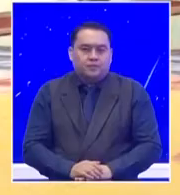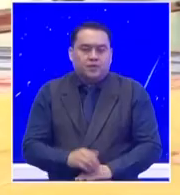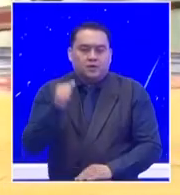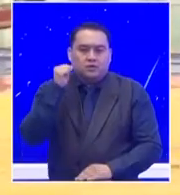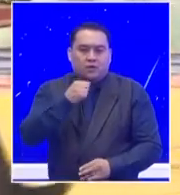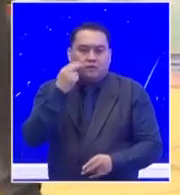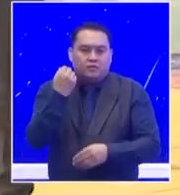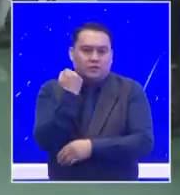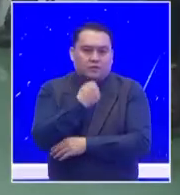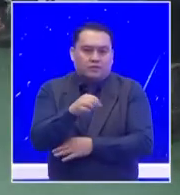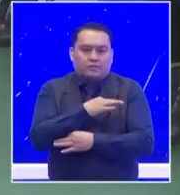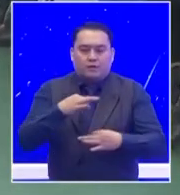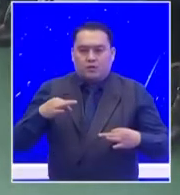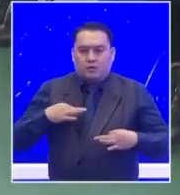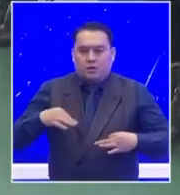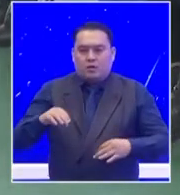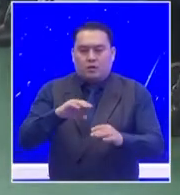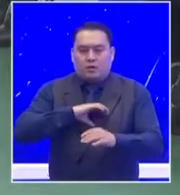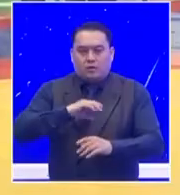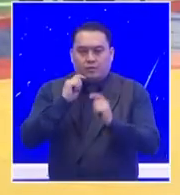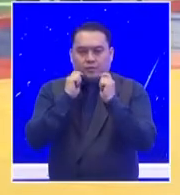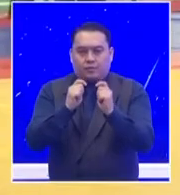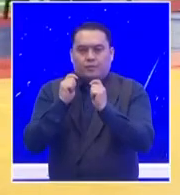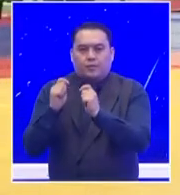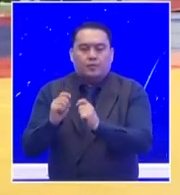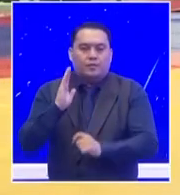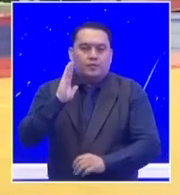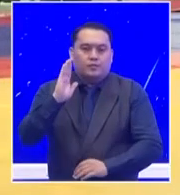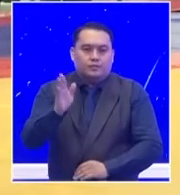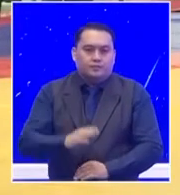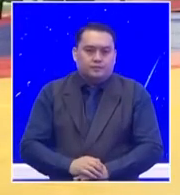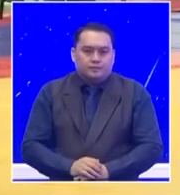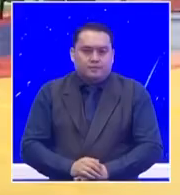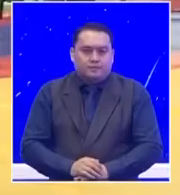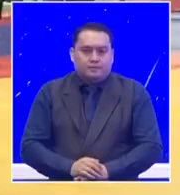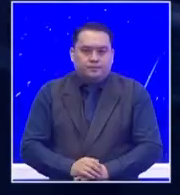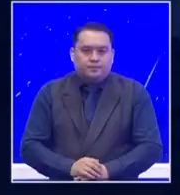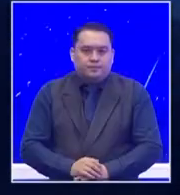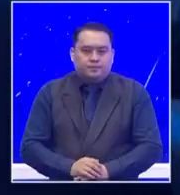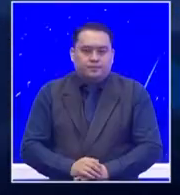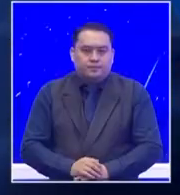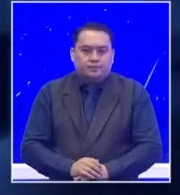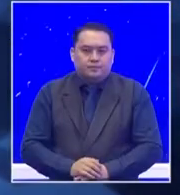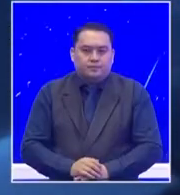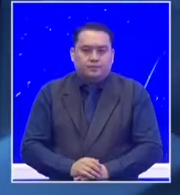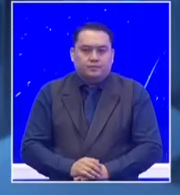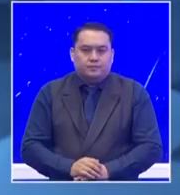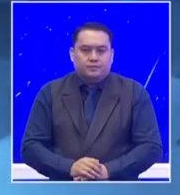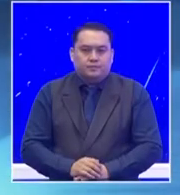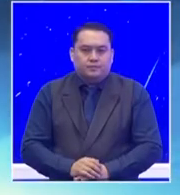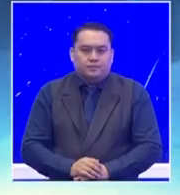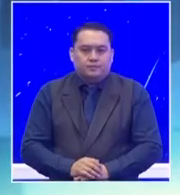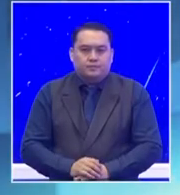белгілі болмақ. Үздік шыққандар медаль және мақтау қағаздарымен марапатталып, ақшалай сыйлықтарға ие болады. Жарқын Нұрланұлы, Әсет Дүйсенбек,